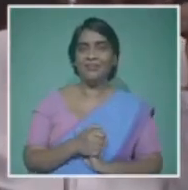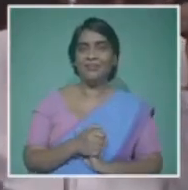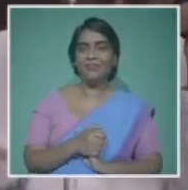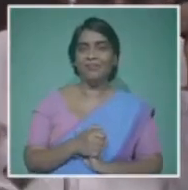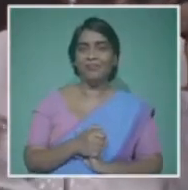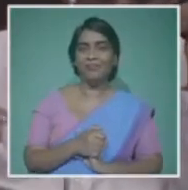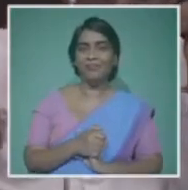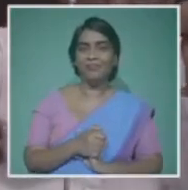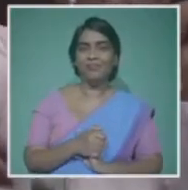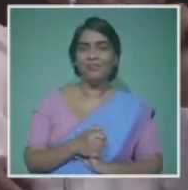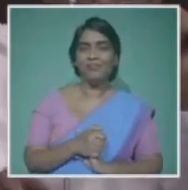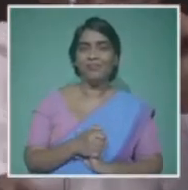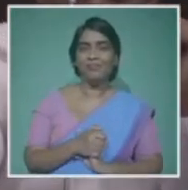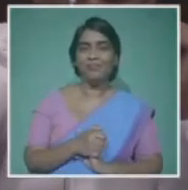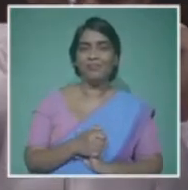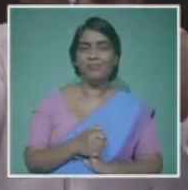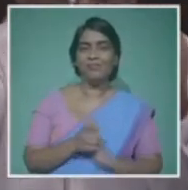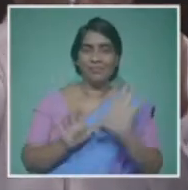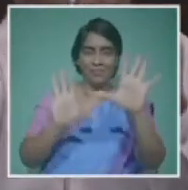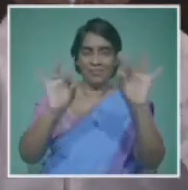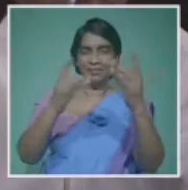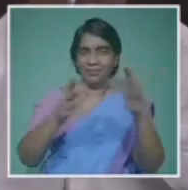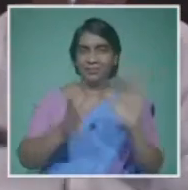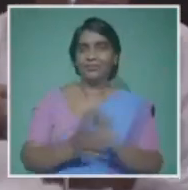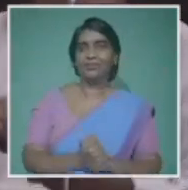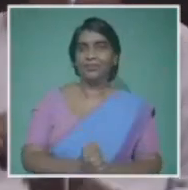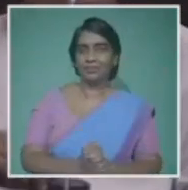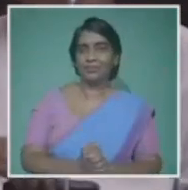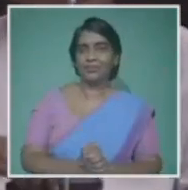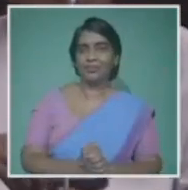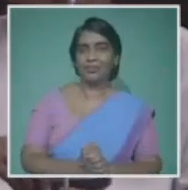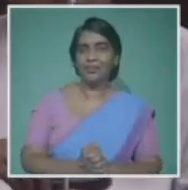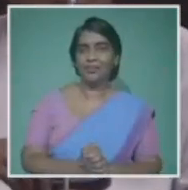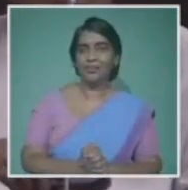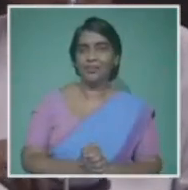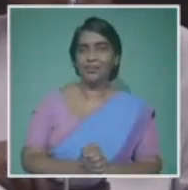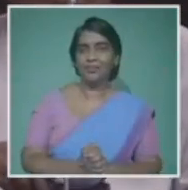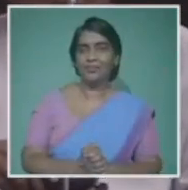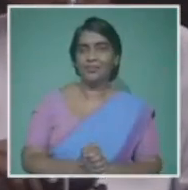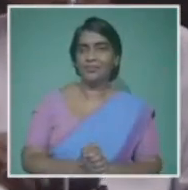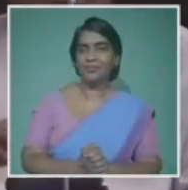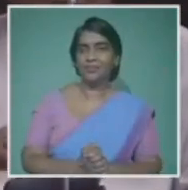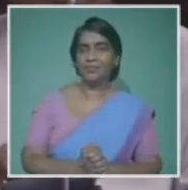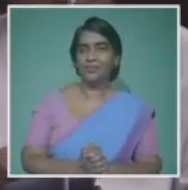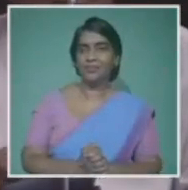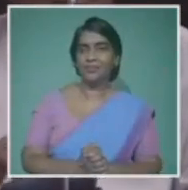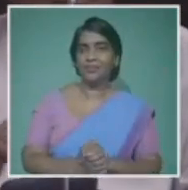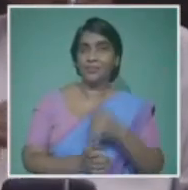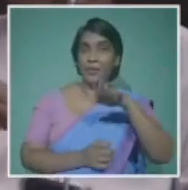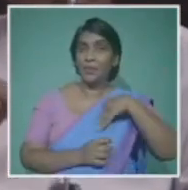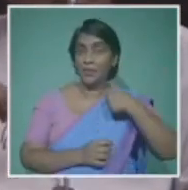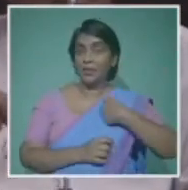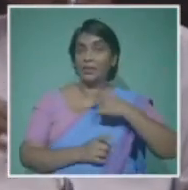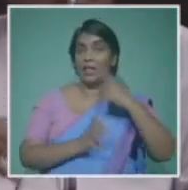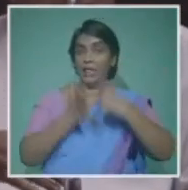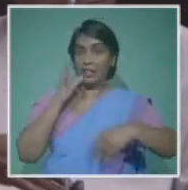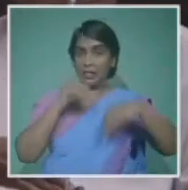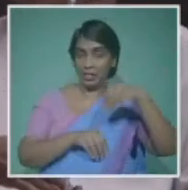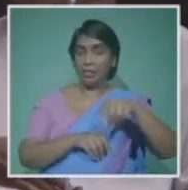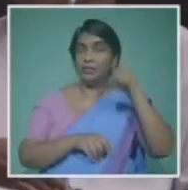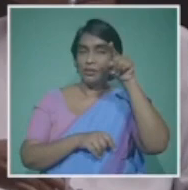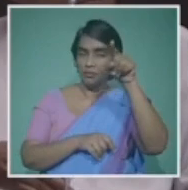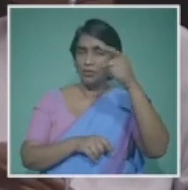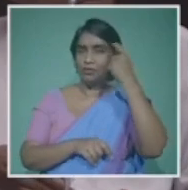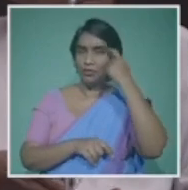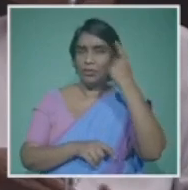sakit sakit nane. Mami baru kan nabi lagi. Utama kau dah. Itu mana? Mak utu ba. Jadi desa lagi desa kian di, butuh ada